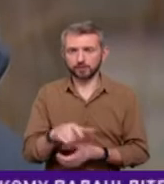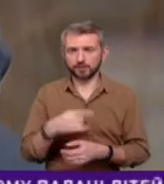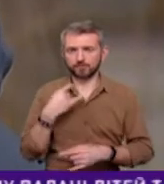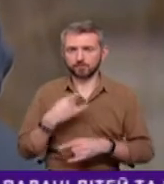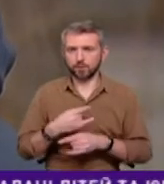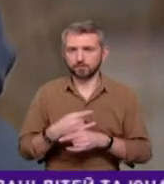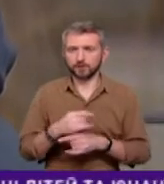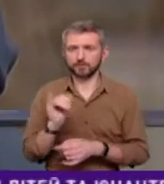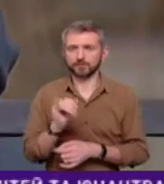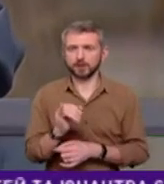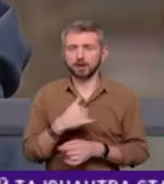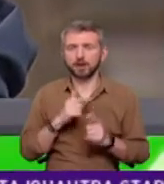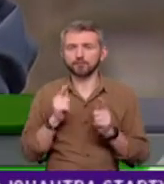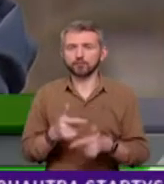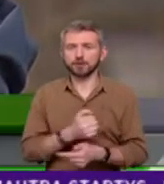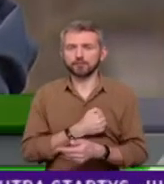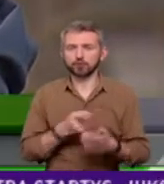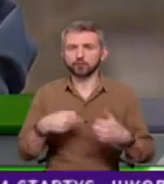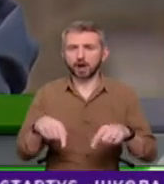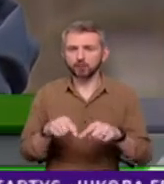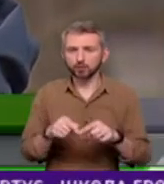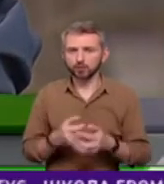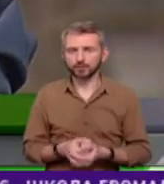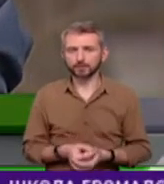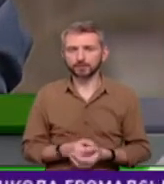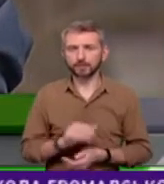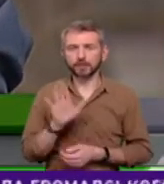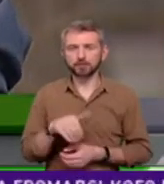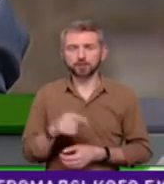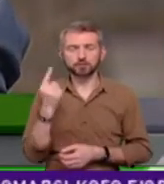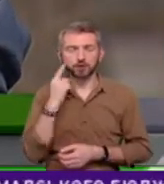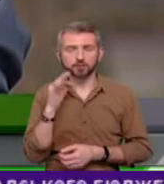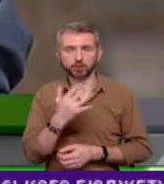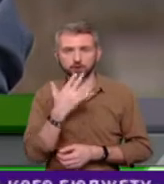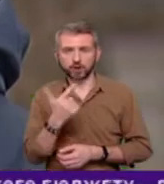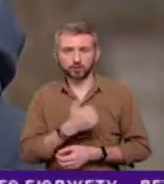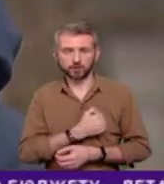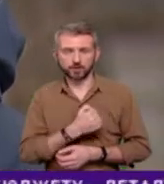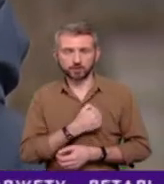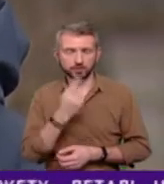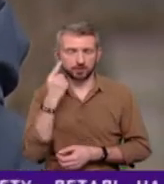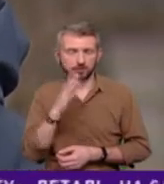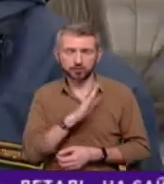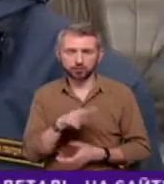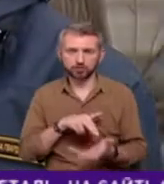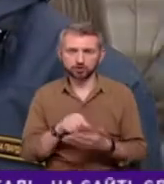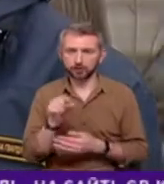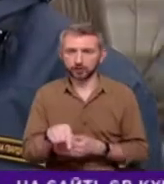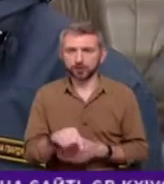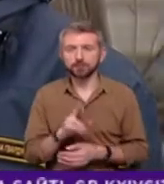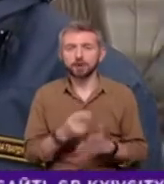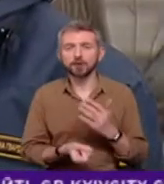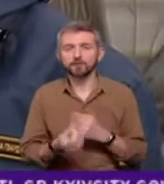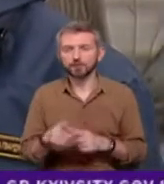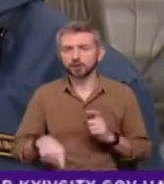форми і вступила на військову кафедру. Потім прочула про Національну гвардію і, не задумуючись, пішла сюди. Як